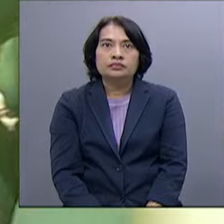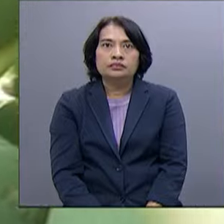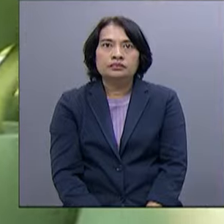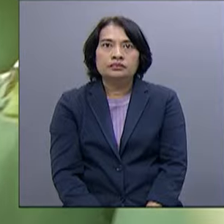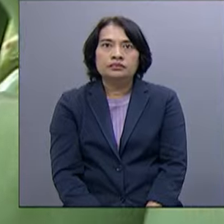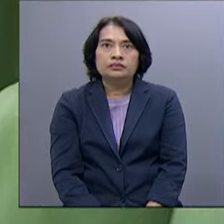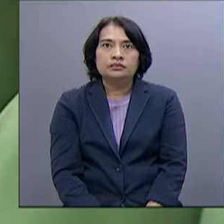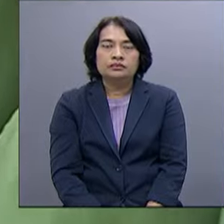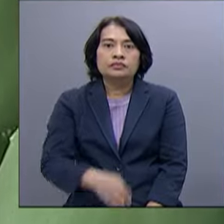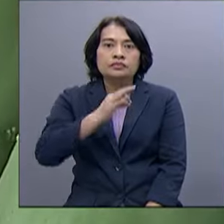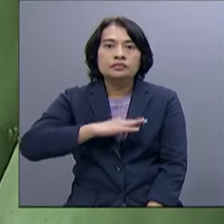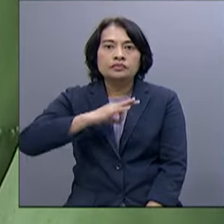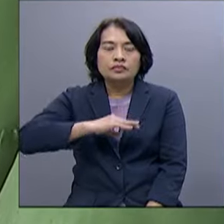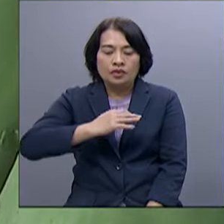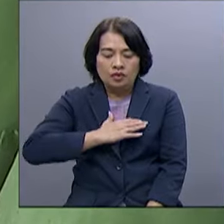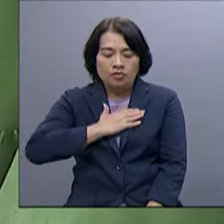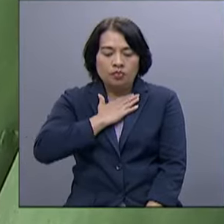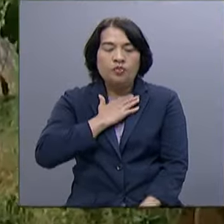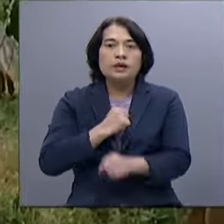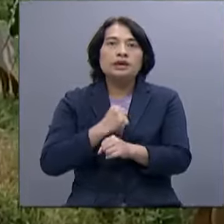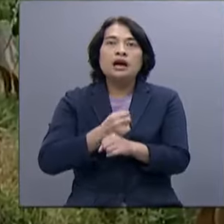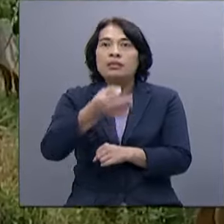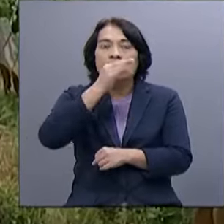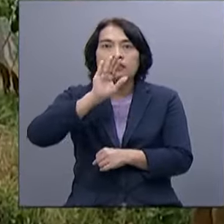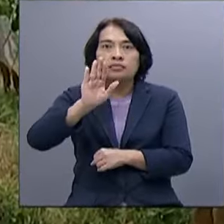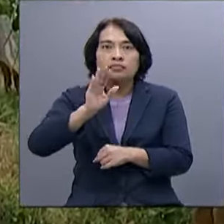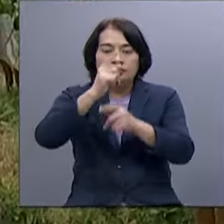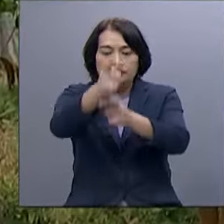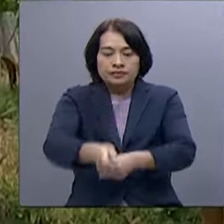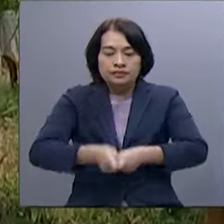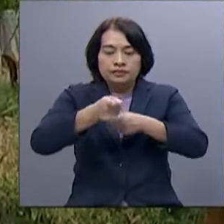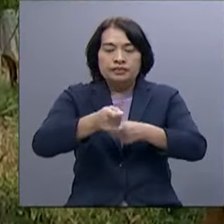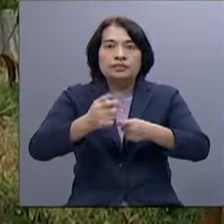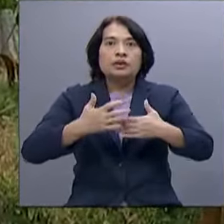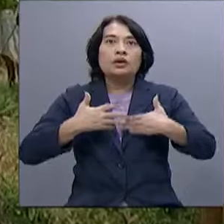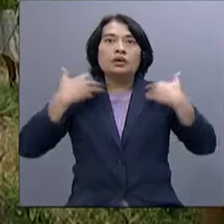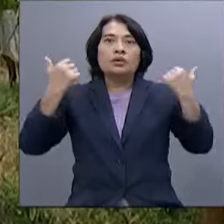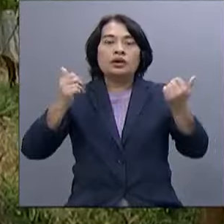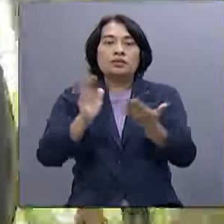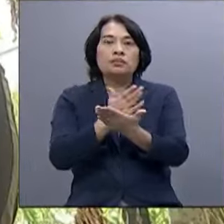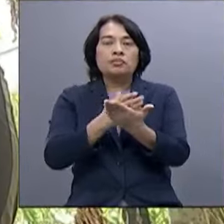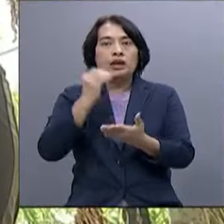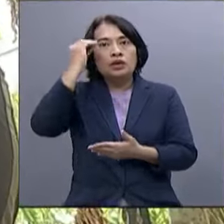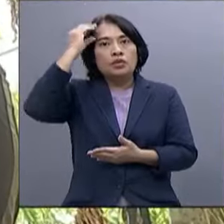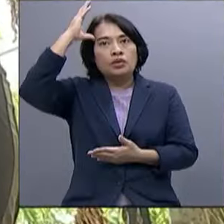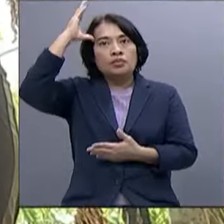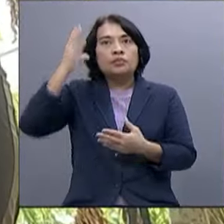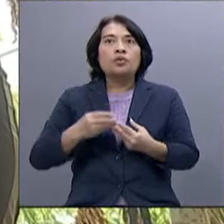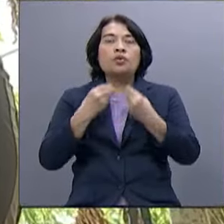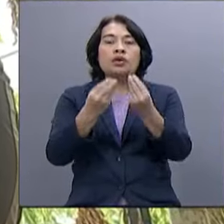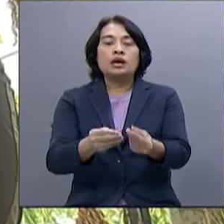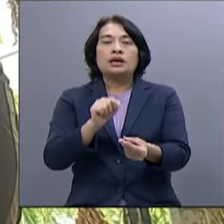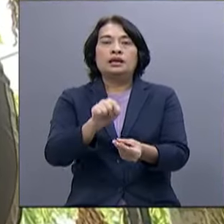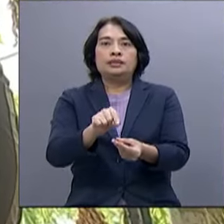รู้สึกภาคภูมิใจนะครับในการที่เป็น2อาชีพเนาะก็อาชีพเกษตรกรเนี่ยที่มีความสุขก็คือเราได้แบ่งปันความรู้แล้วก็ได้เข้ามาหาความรู้จากเ